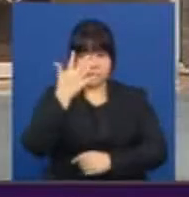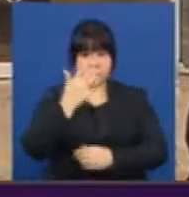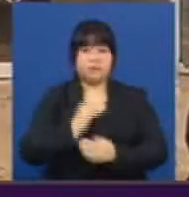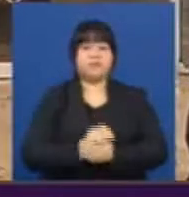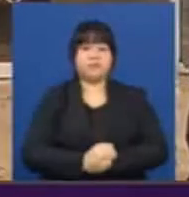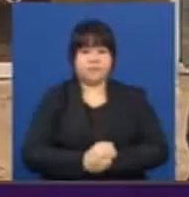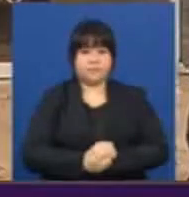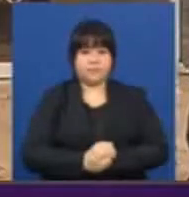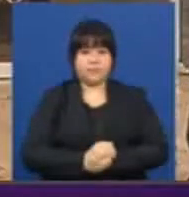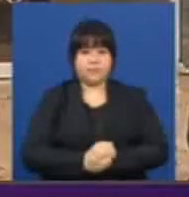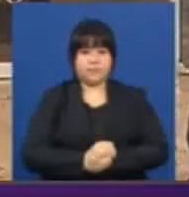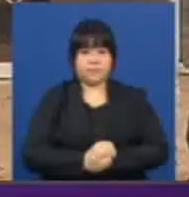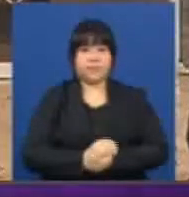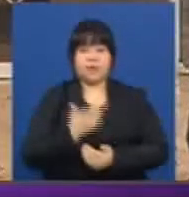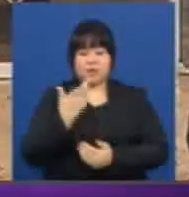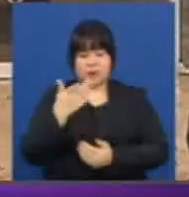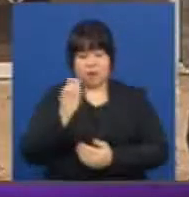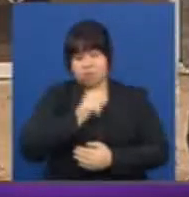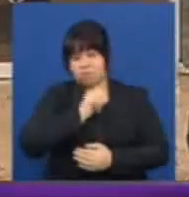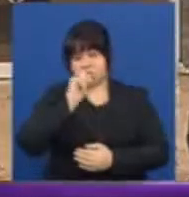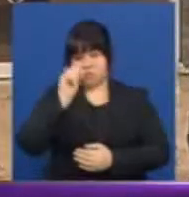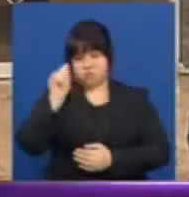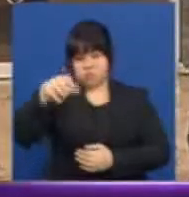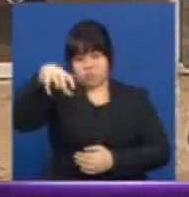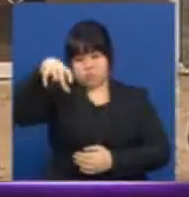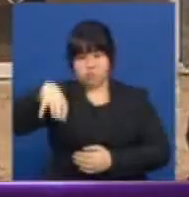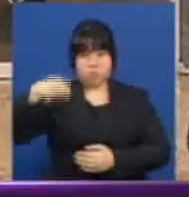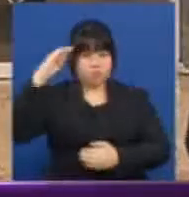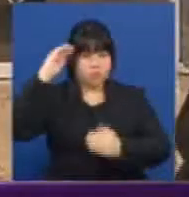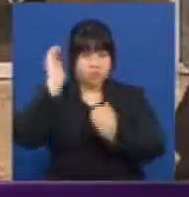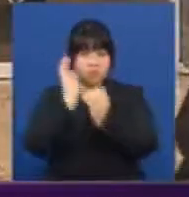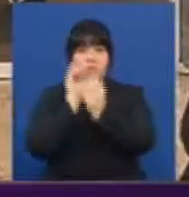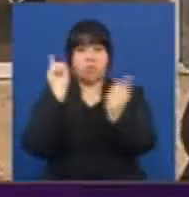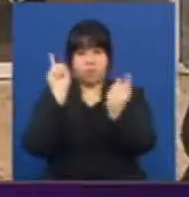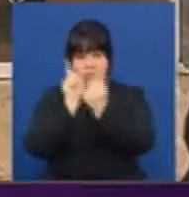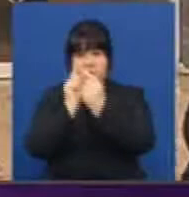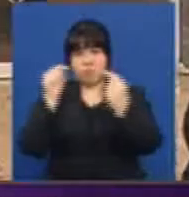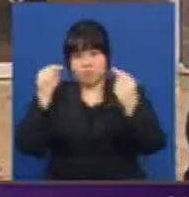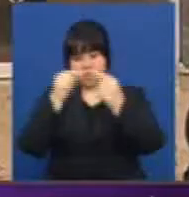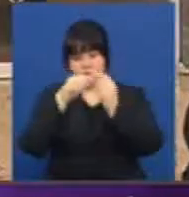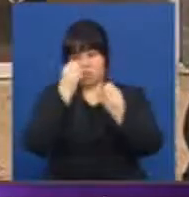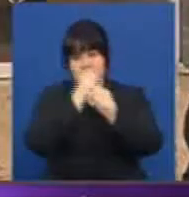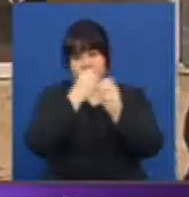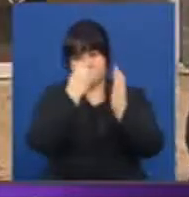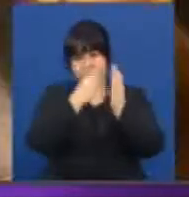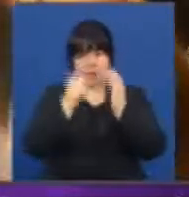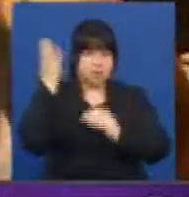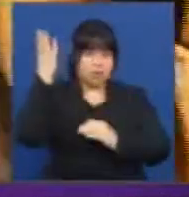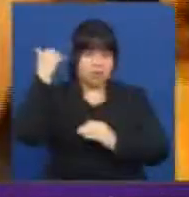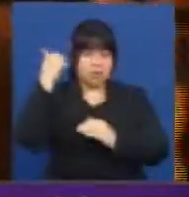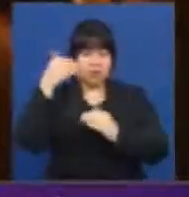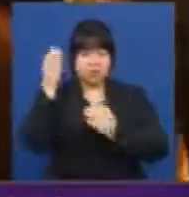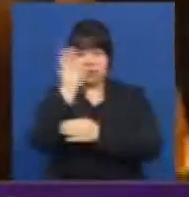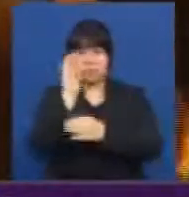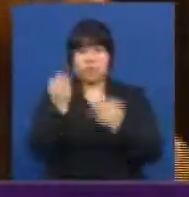จะเดินทางไปกองปราบปรามนะครับเพื่อรายงานตัวในคดีปิดสนามบินสุวรรณภูมิต่อไปครับ